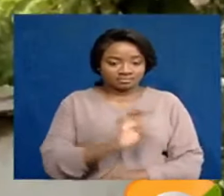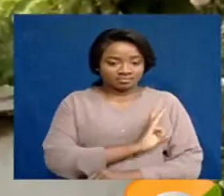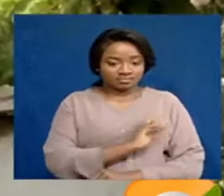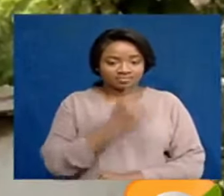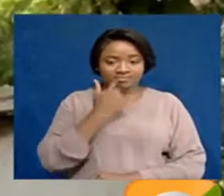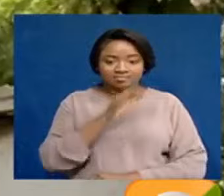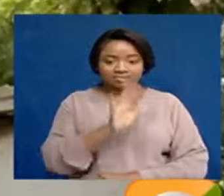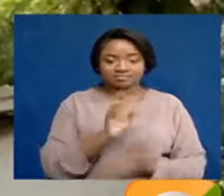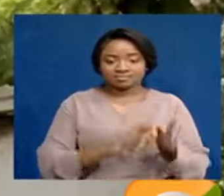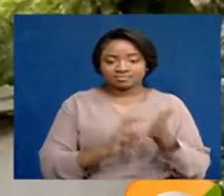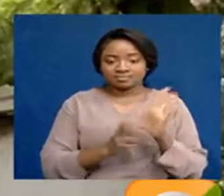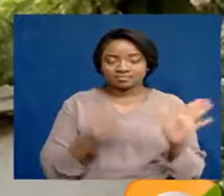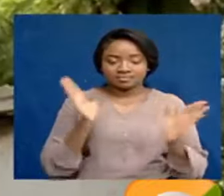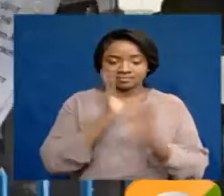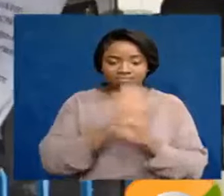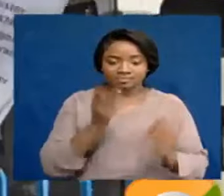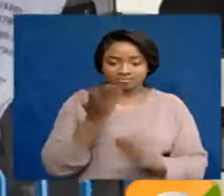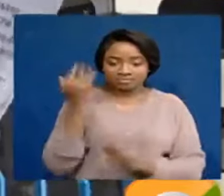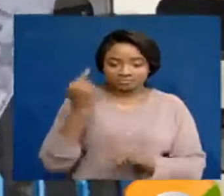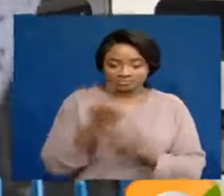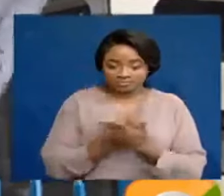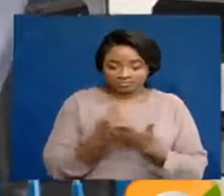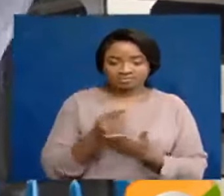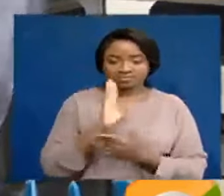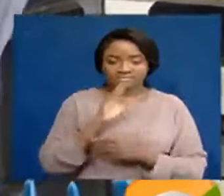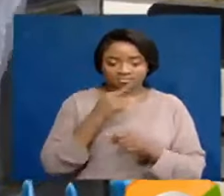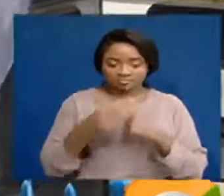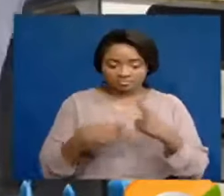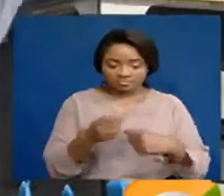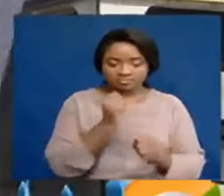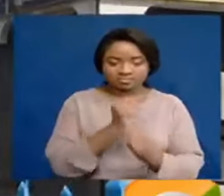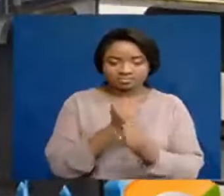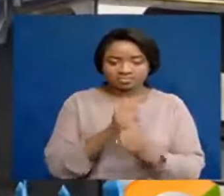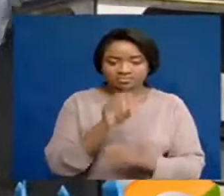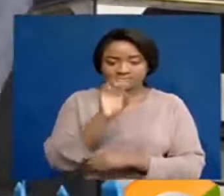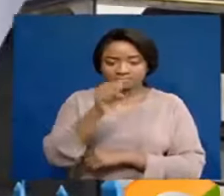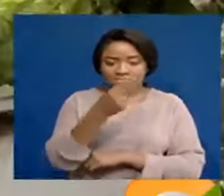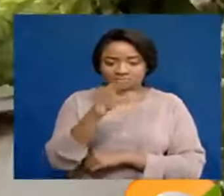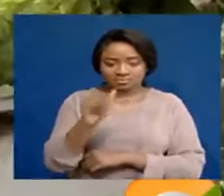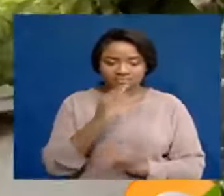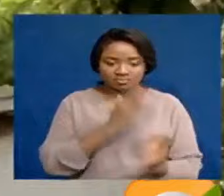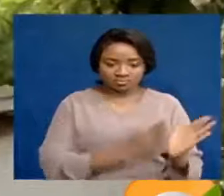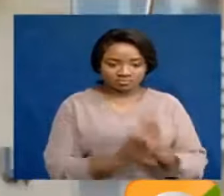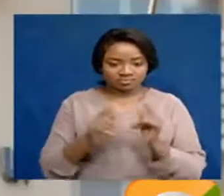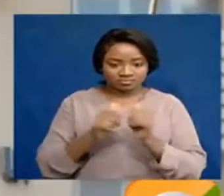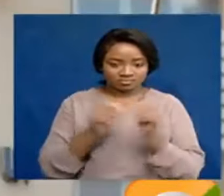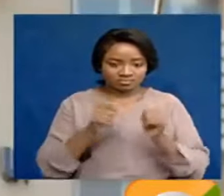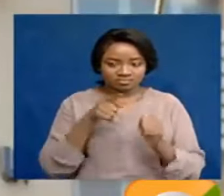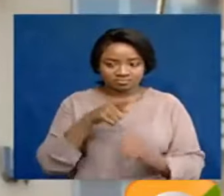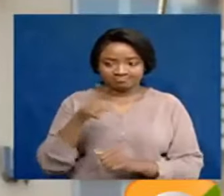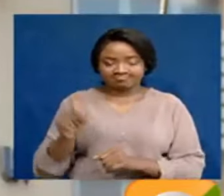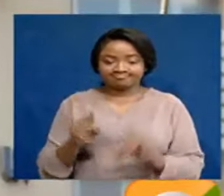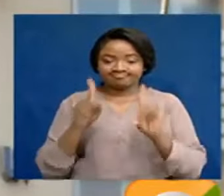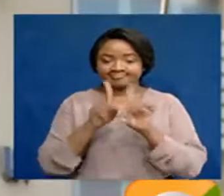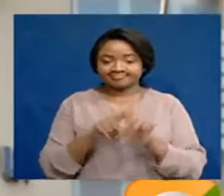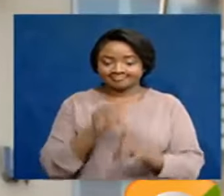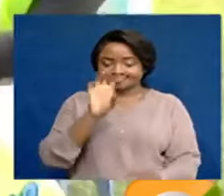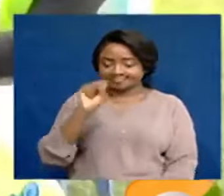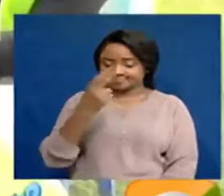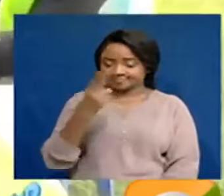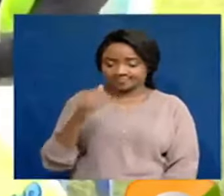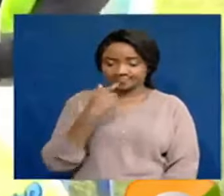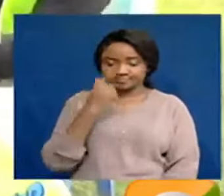iliisha juma lililopita watafanya kazi na SHA kwa miezi 6 ijayo ili waweze kujipanga ipasavyo. Haya najiri huku SHA ikisema